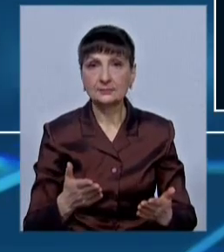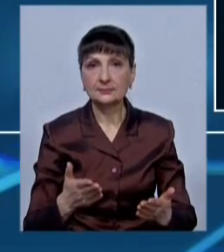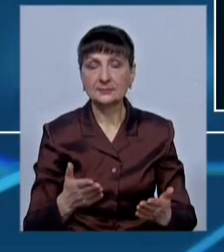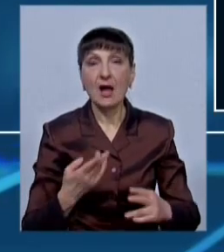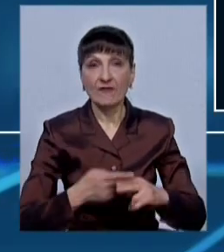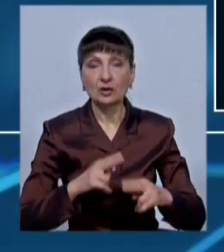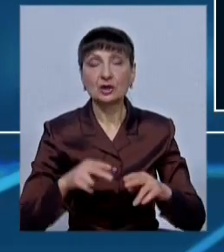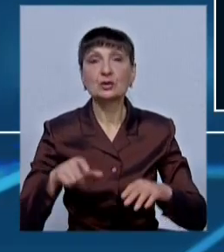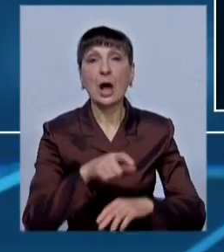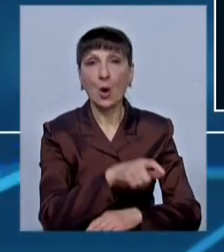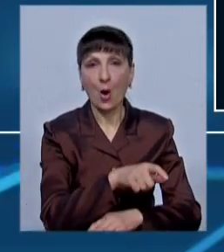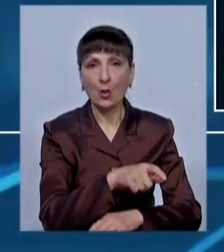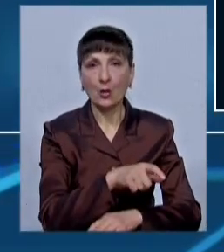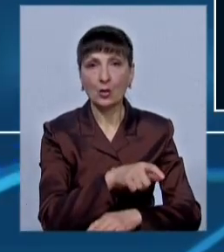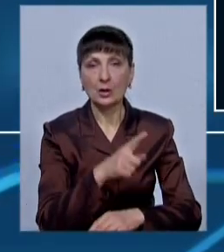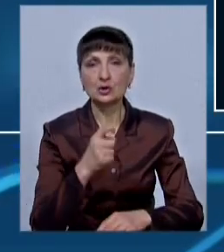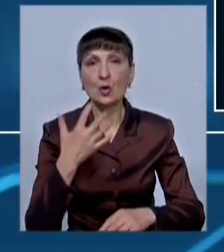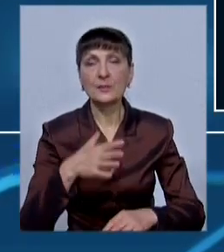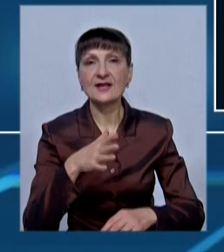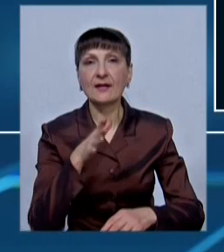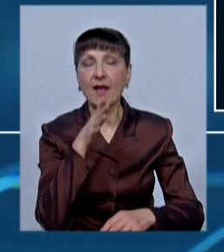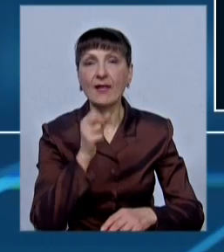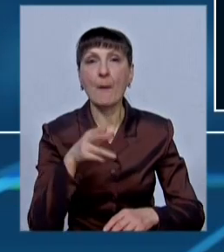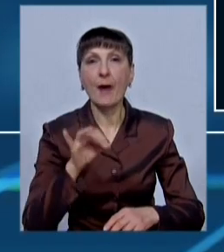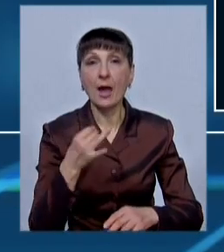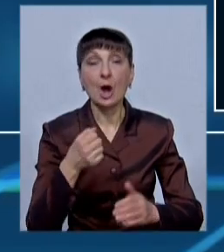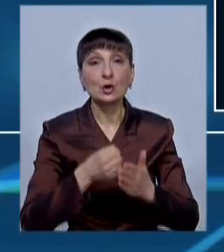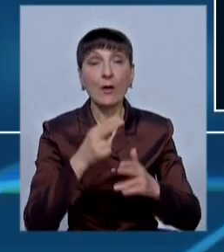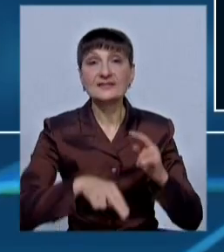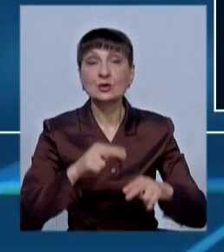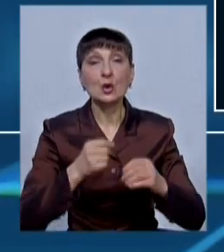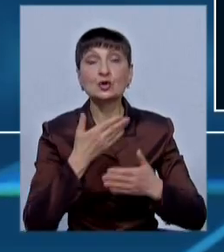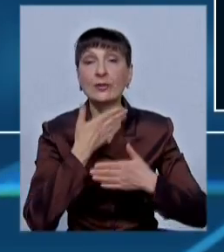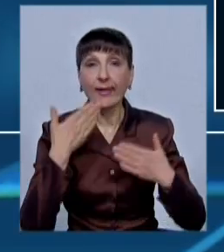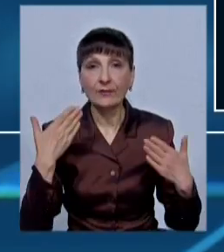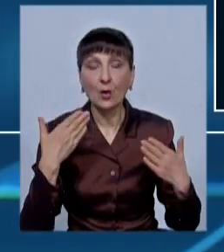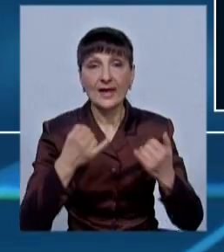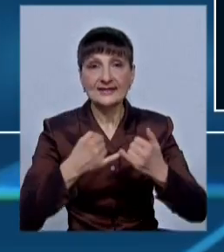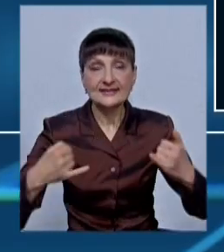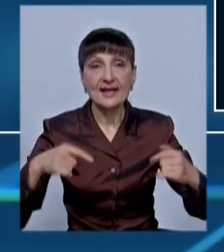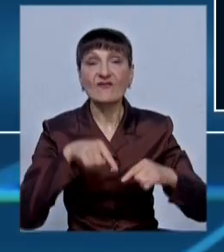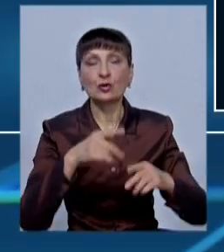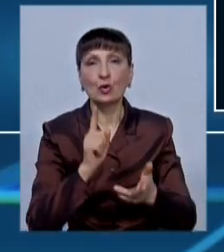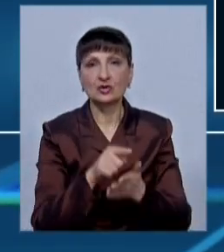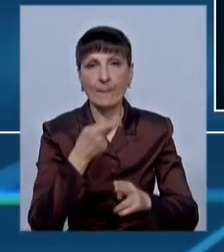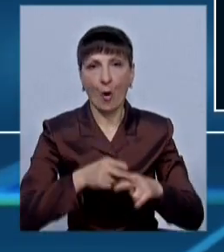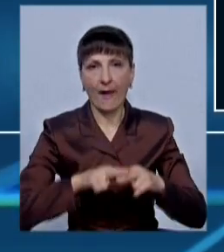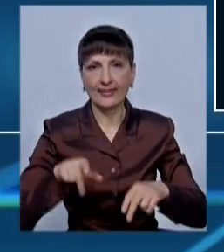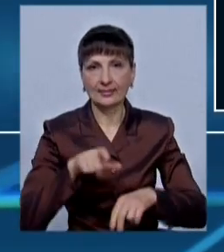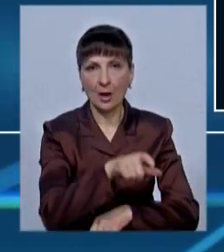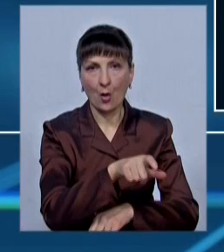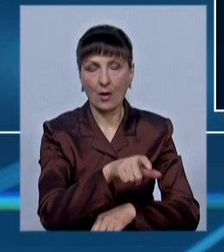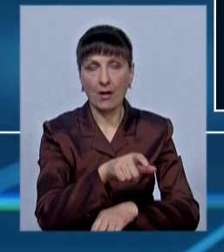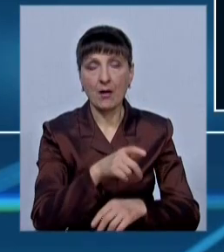вот эту дорогу, которую к нам ведут 150 лет, до конца не достроили, и сети должны были идти по этой дороге. Там, я не